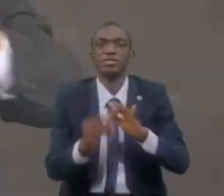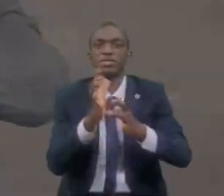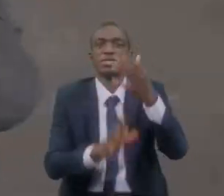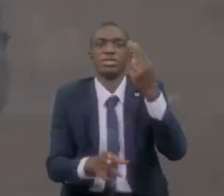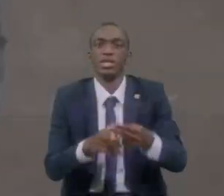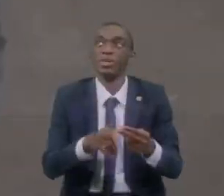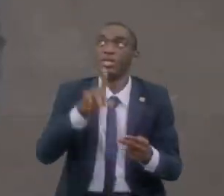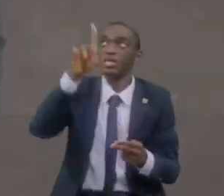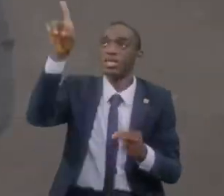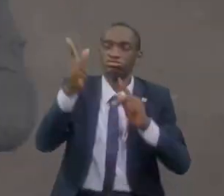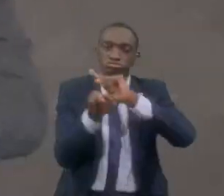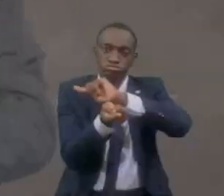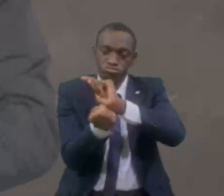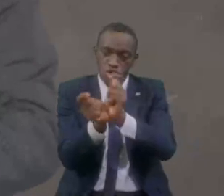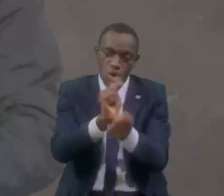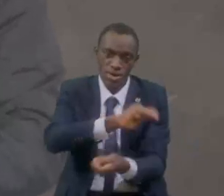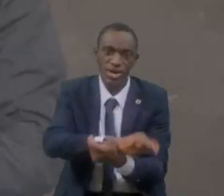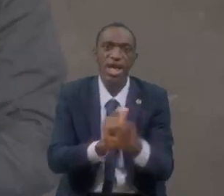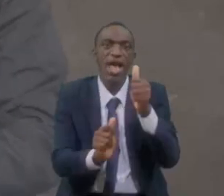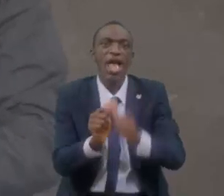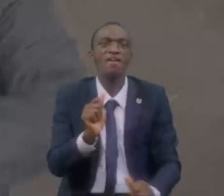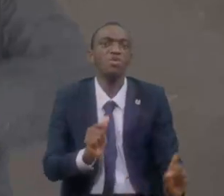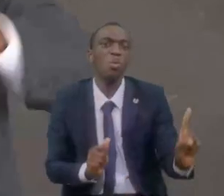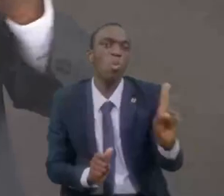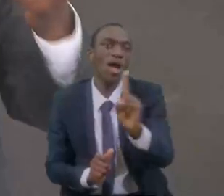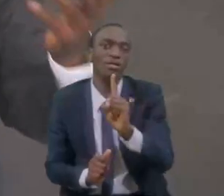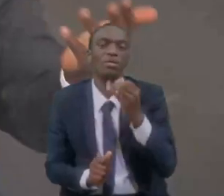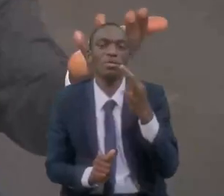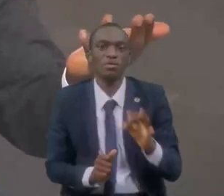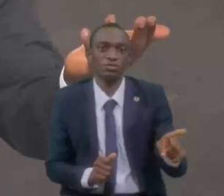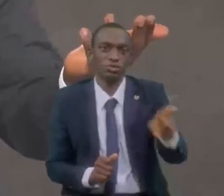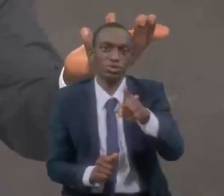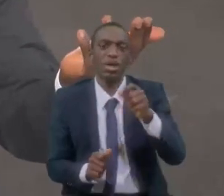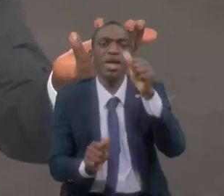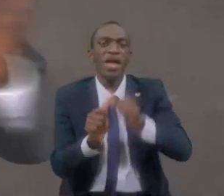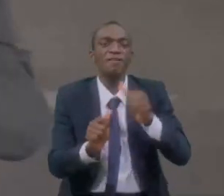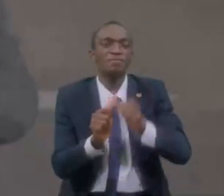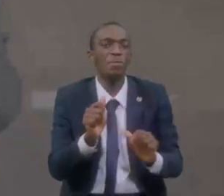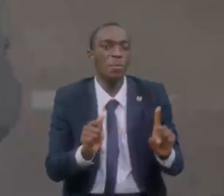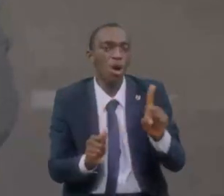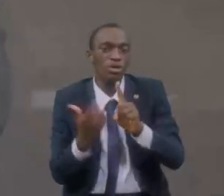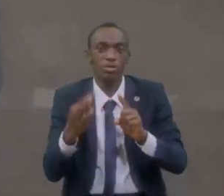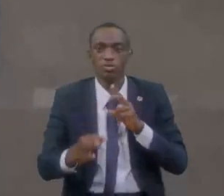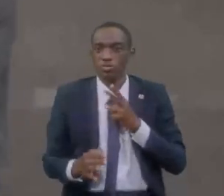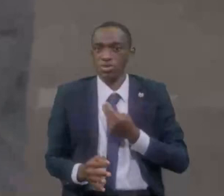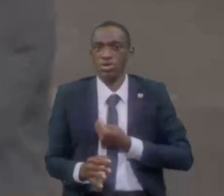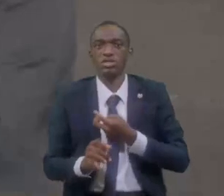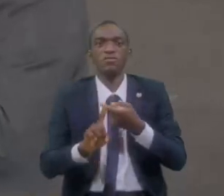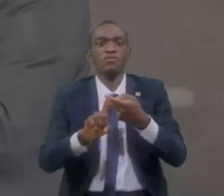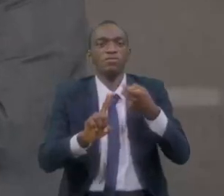En détournant chacun de vous de ses. Chacun de vous, chacun de nous de